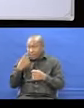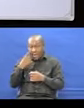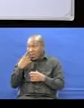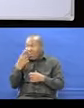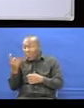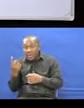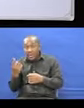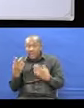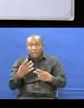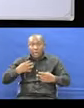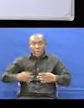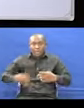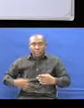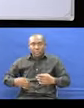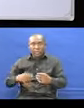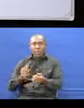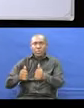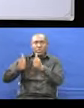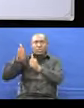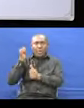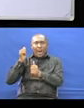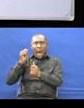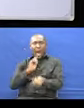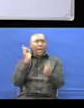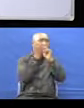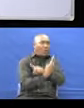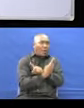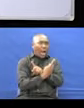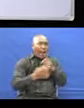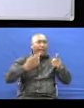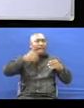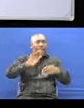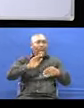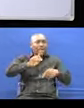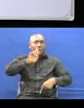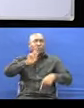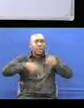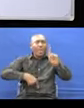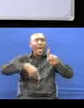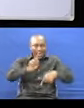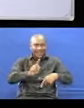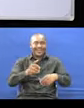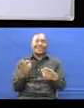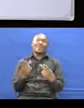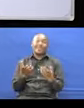jeshi. Unajua boyish kitu. Kushoto geuka. Kulia geuka. Mbele tembea. Ndio anacheza mchezo huo.